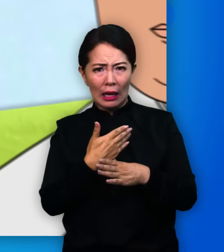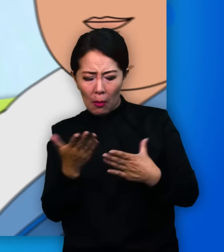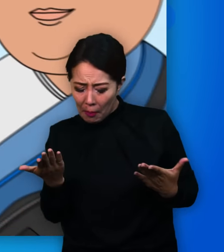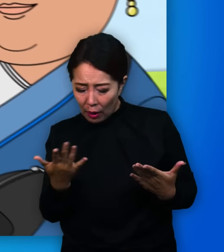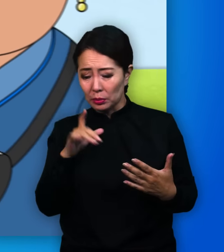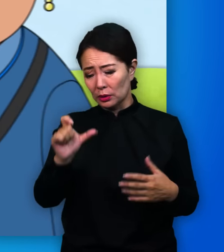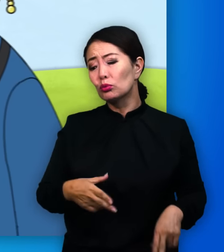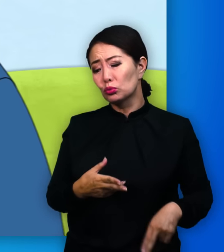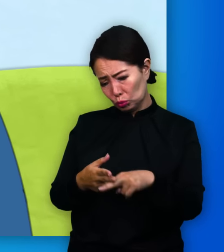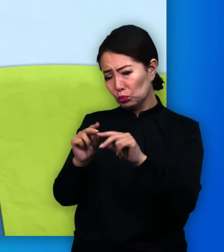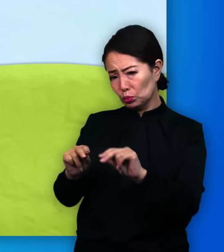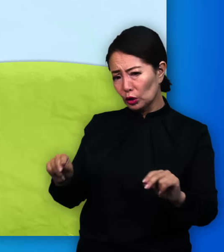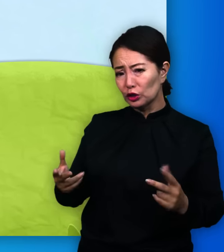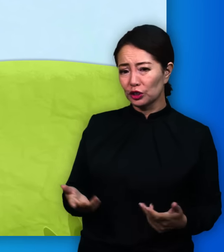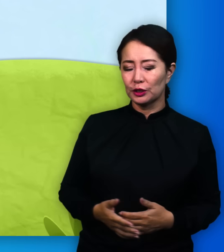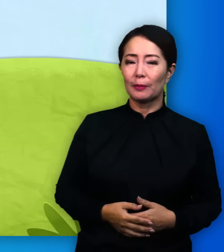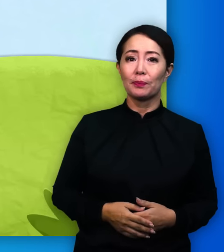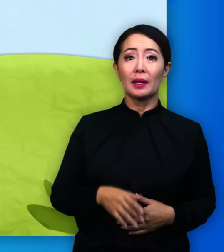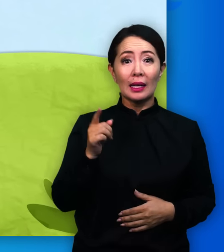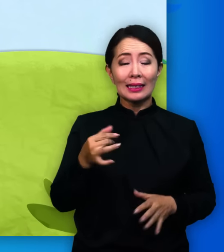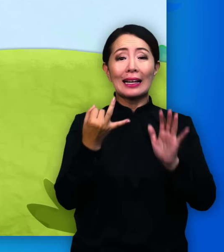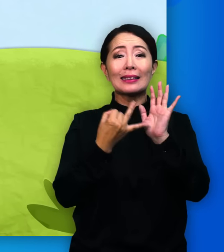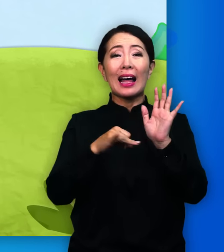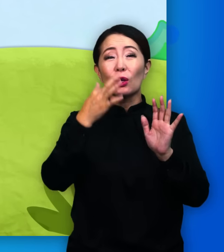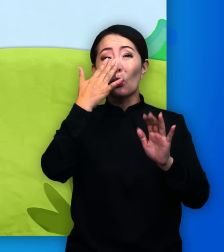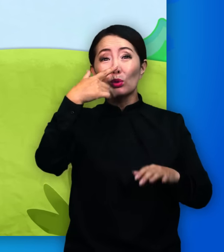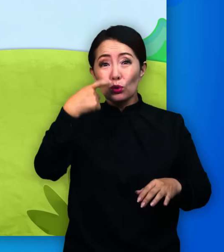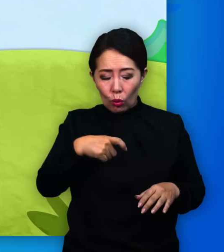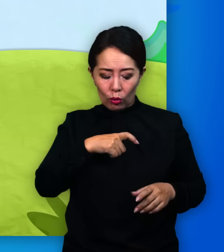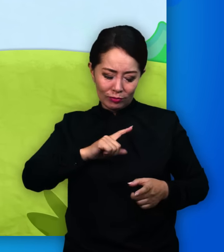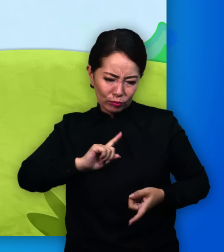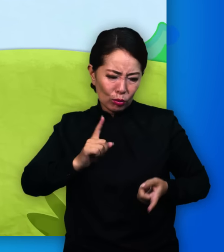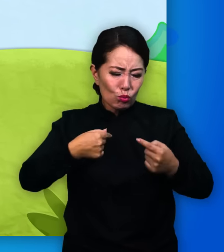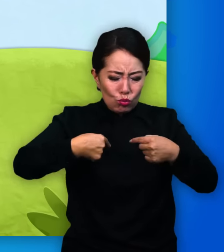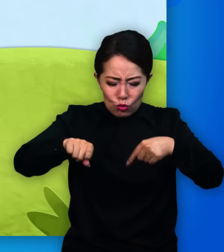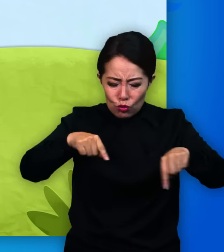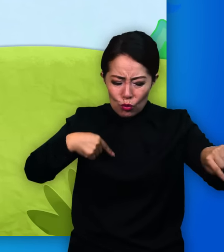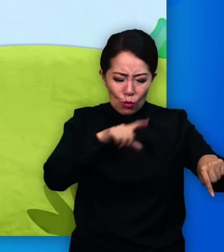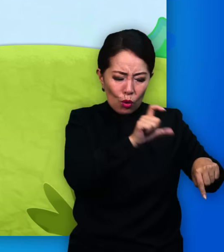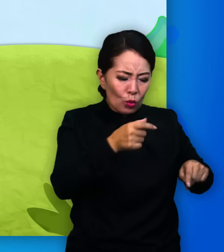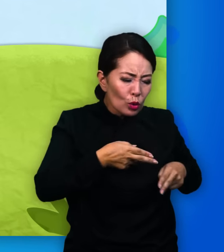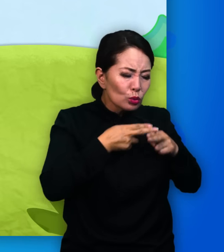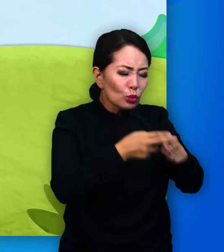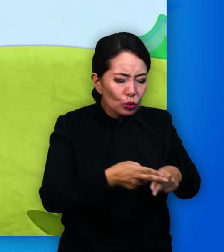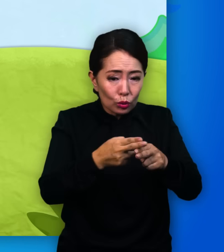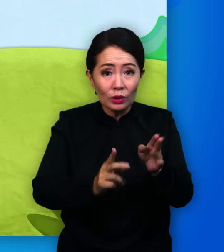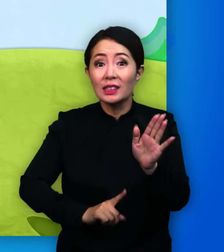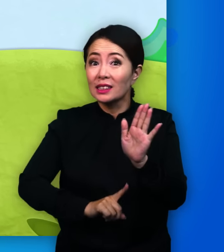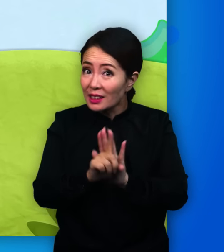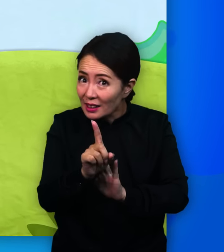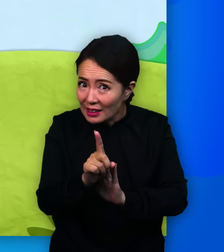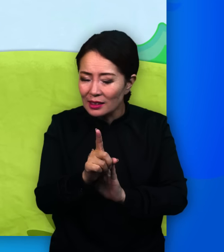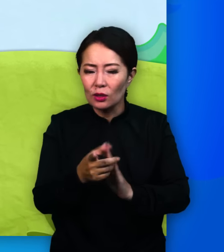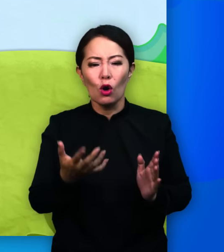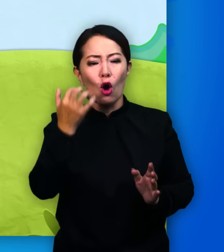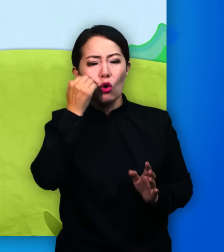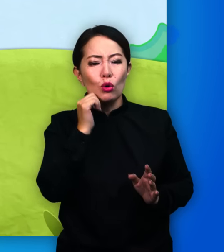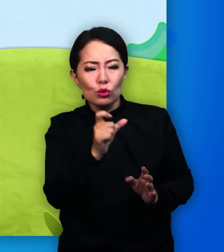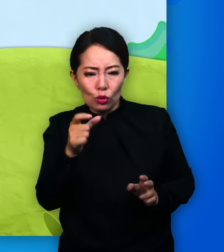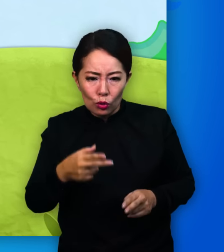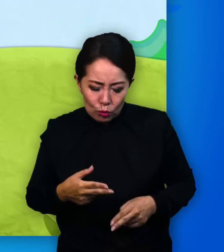шиг сайхан зүйл бол энхэн биеэрээ бусдад туслан энгүү талархлын үгийг хүртэх гэдгийг ойлгон